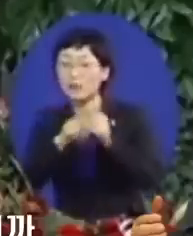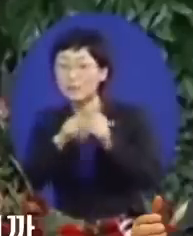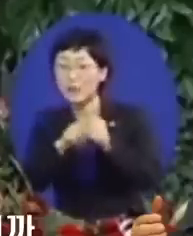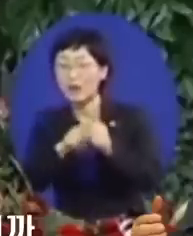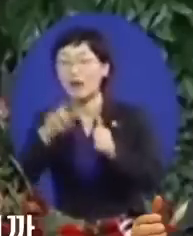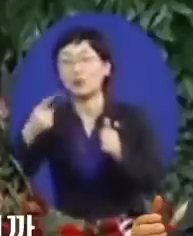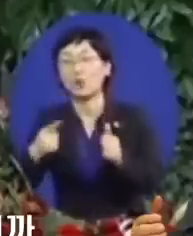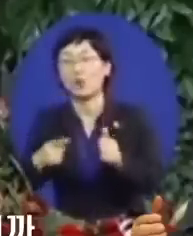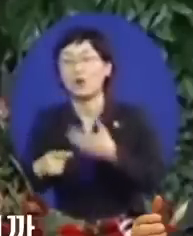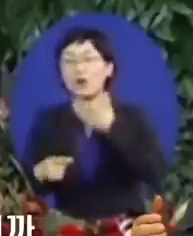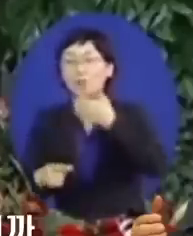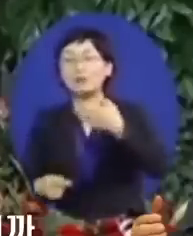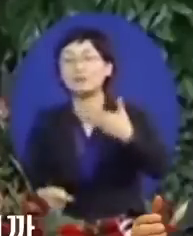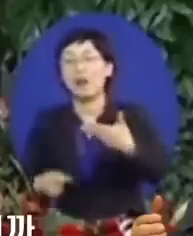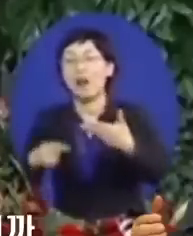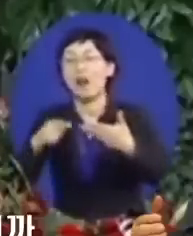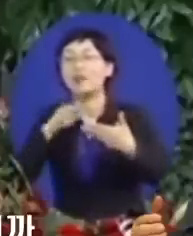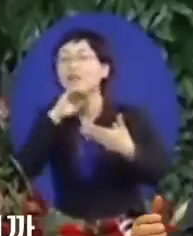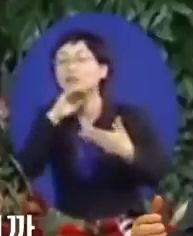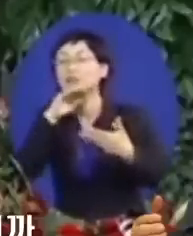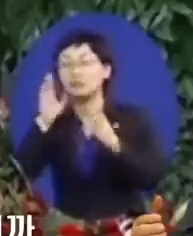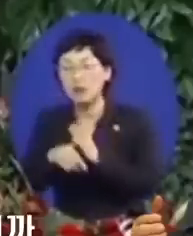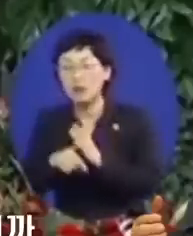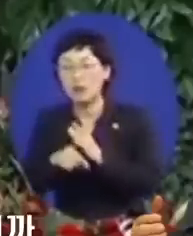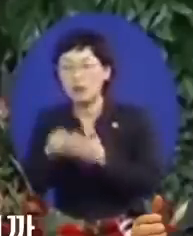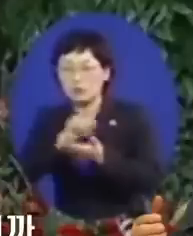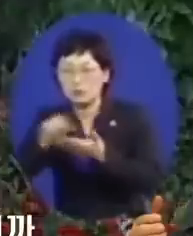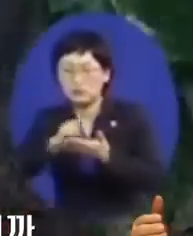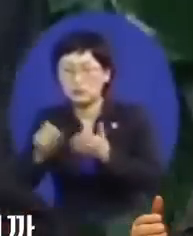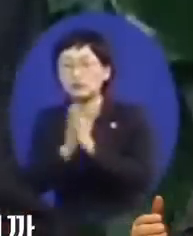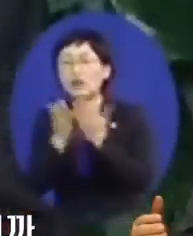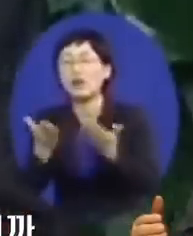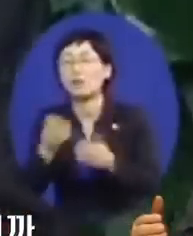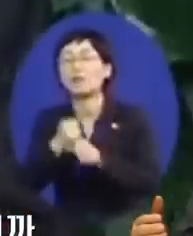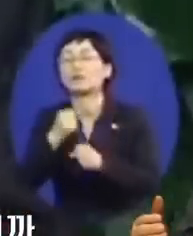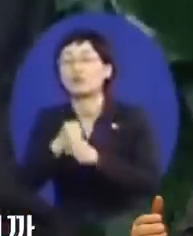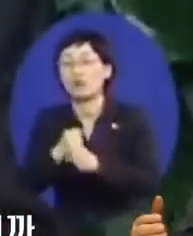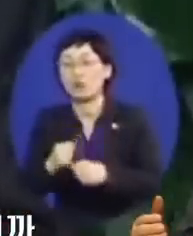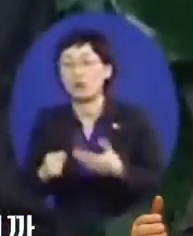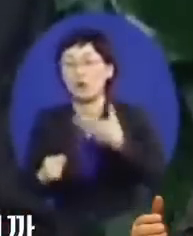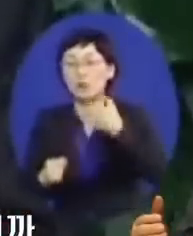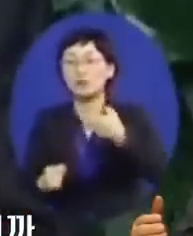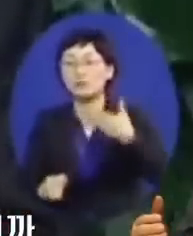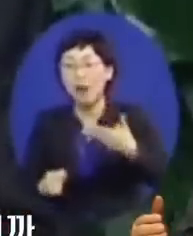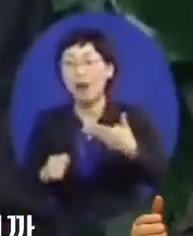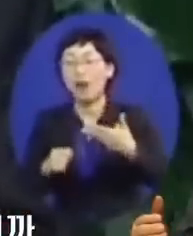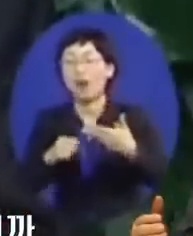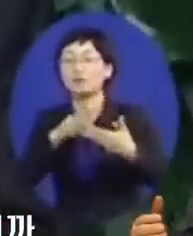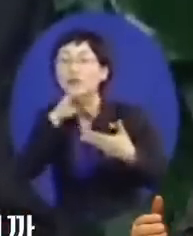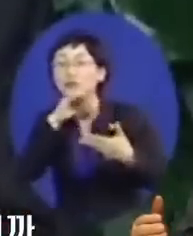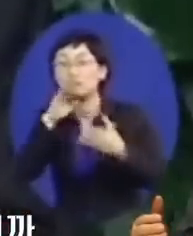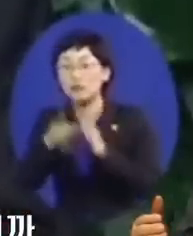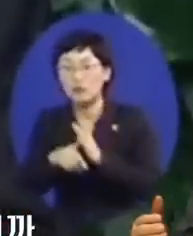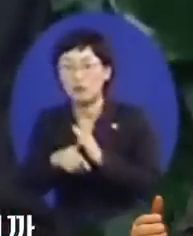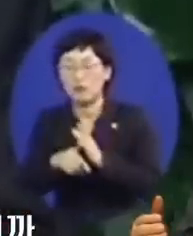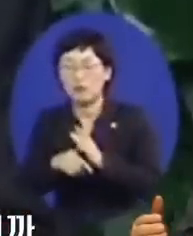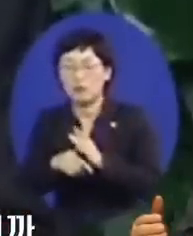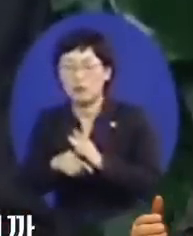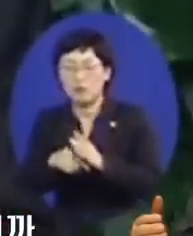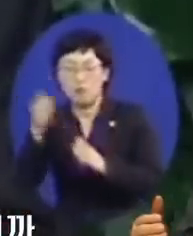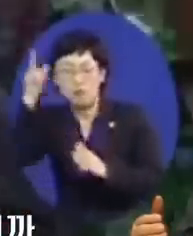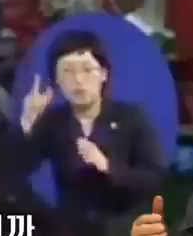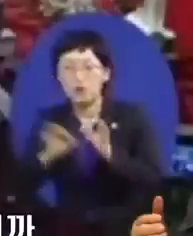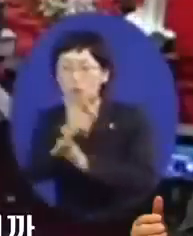88세 이후에 쓰여진 것이 대부분이었단 말입니다. 88세 이후에 적은 그 위대한 경영학 책이